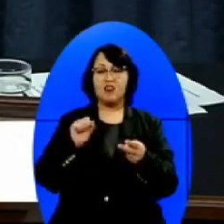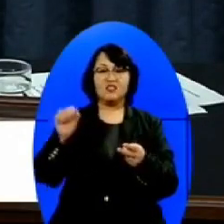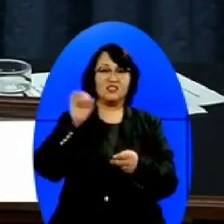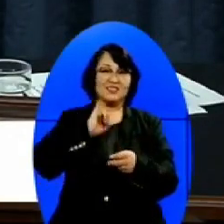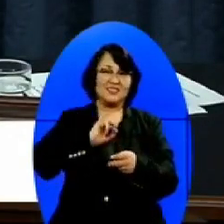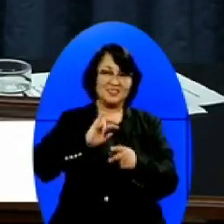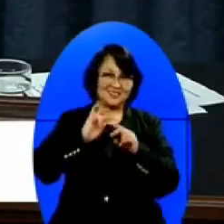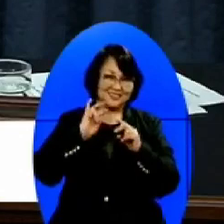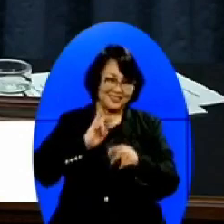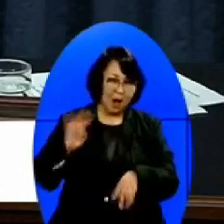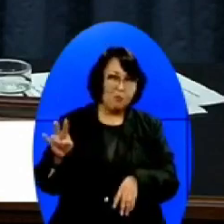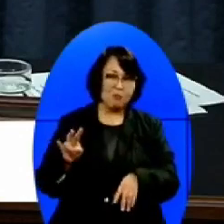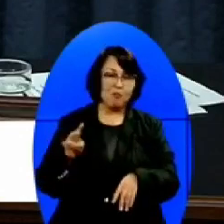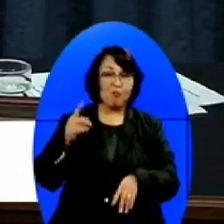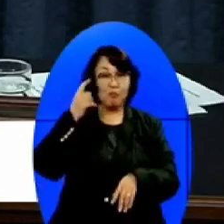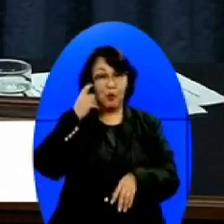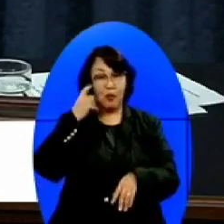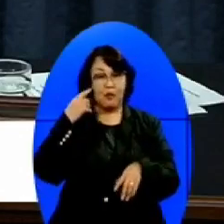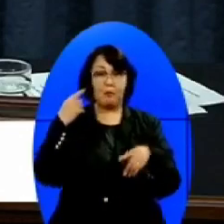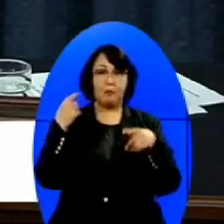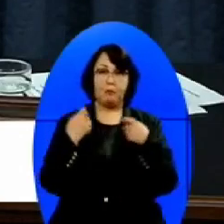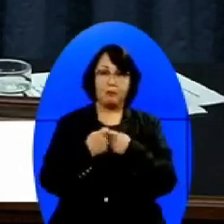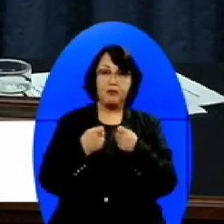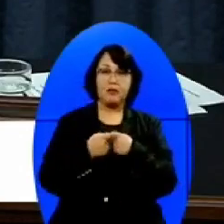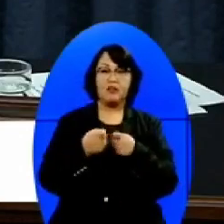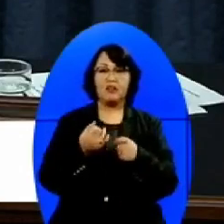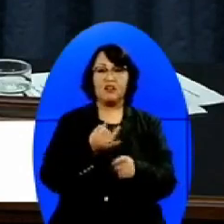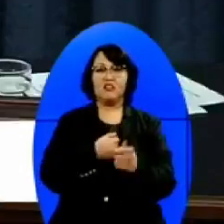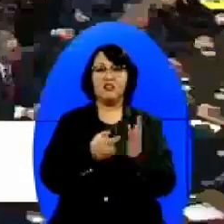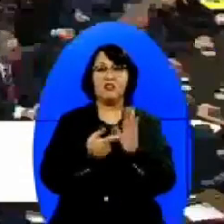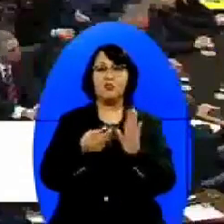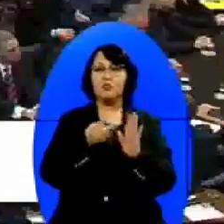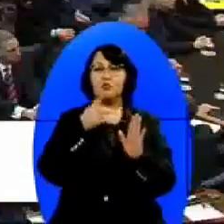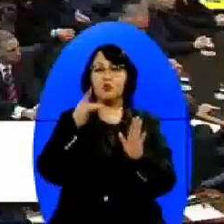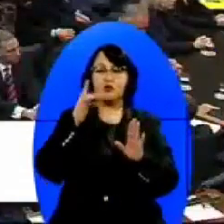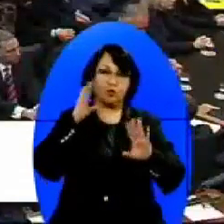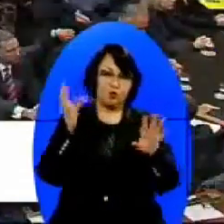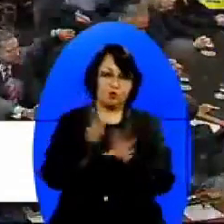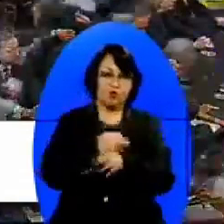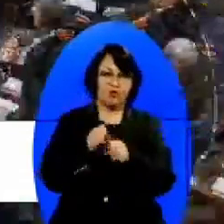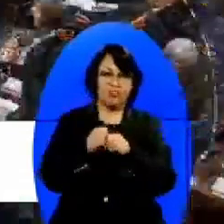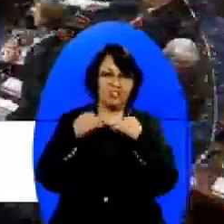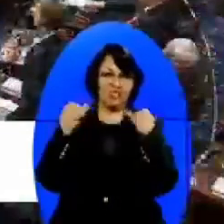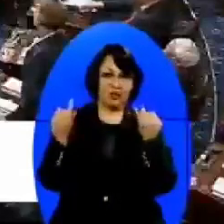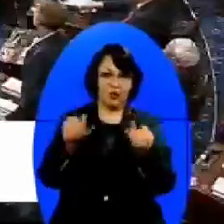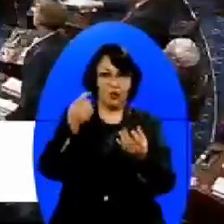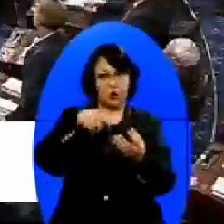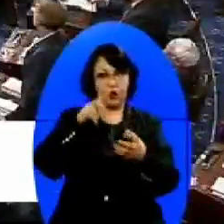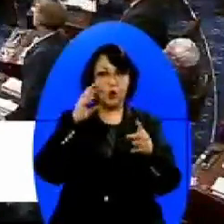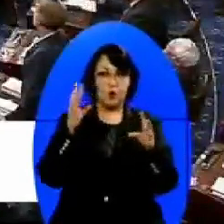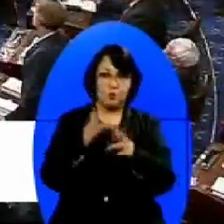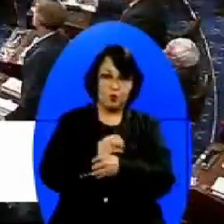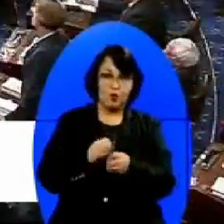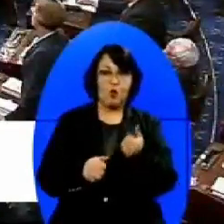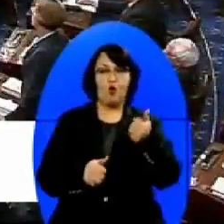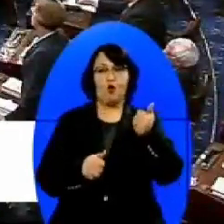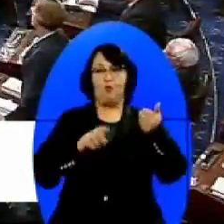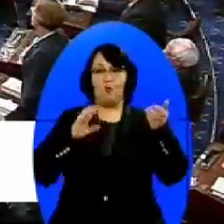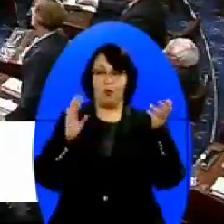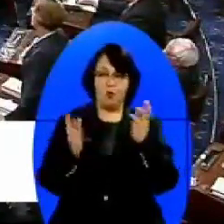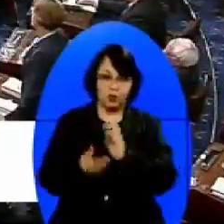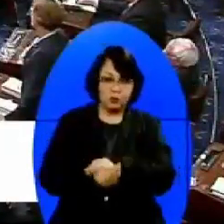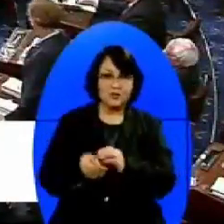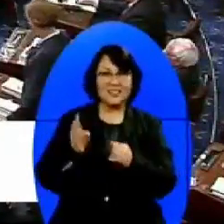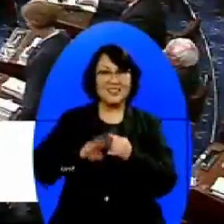намынхан ямар ч байсан сансанда хүрч импичмент зарлах асуудлыг сенатын танхим хүртэл явуулж чадсан юм. За гэсэн ч энэ шуугиант үйл